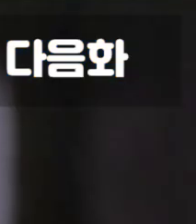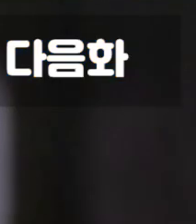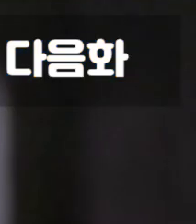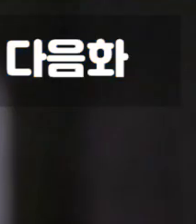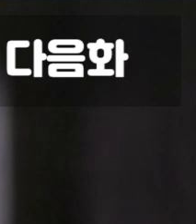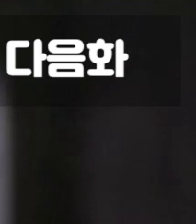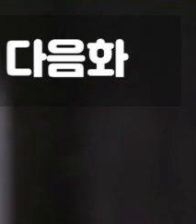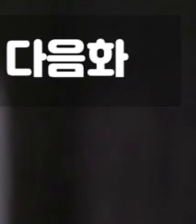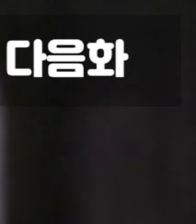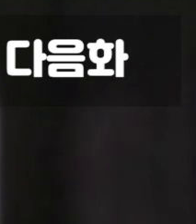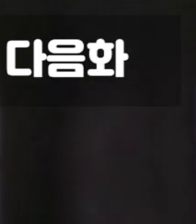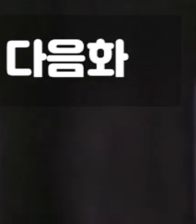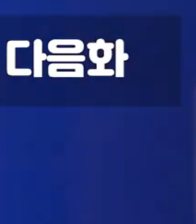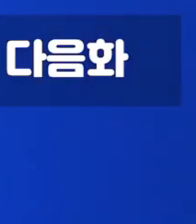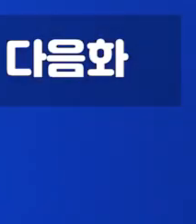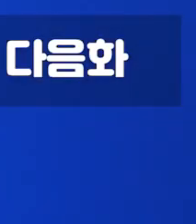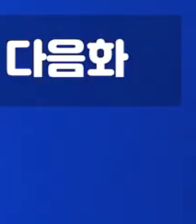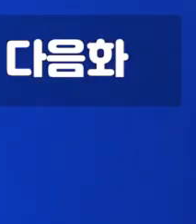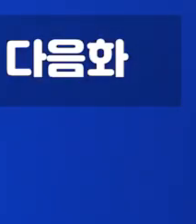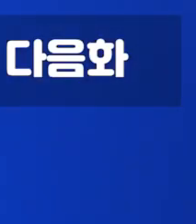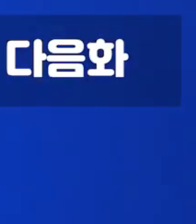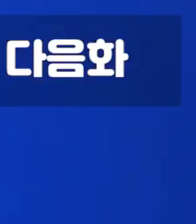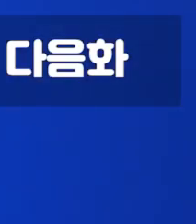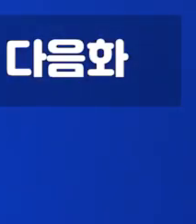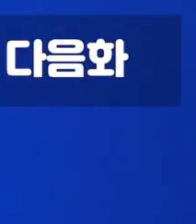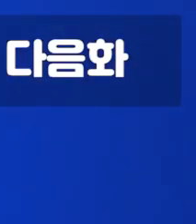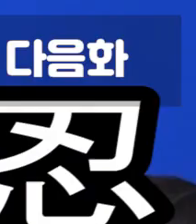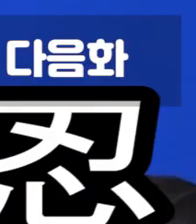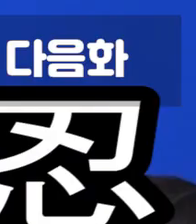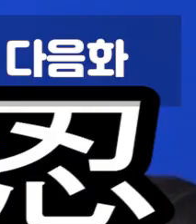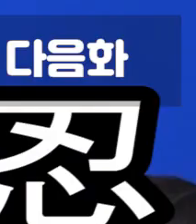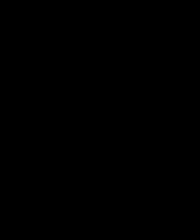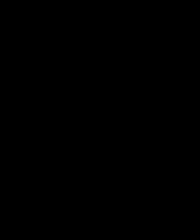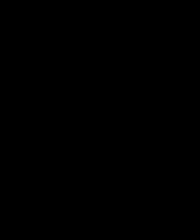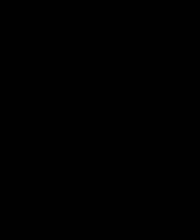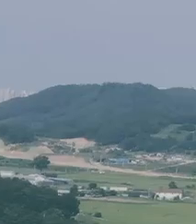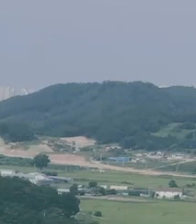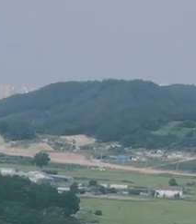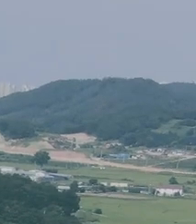뭐죠? 이제 뭐 해야 되는 거죠? 아 예. 인사하면 됩니다. 인사. 아 인사?